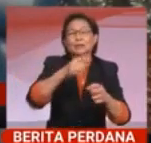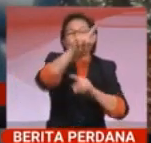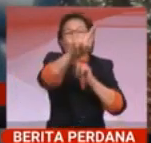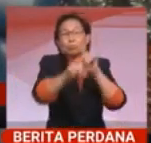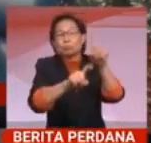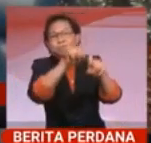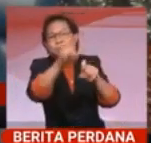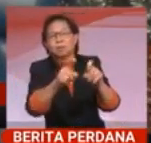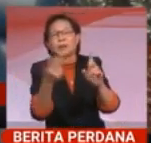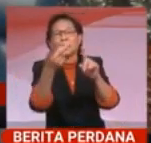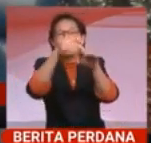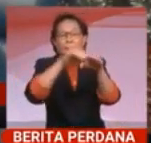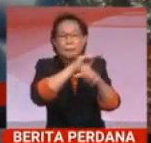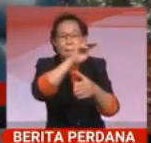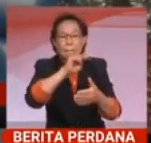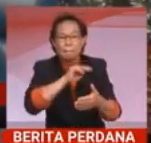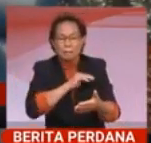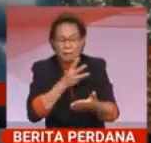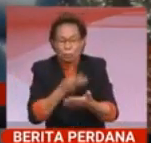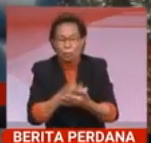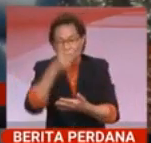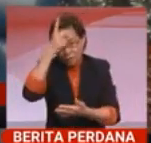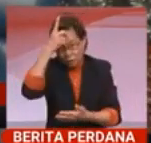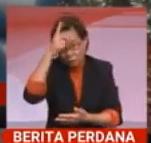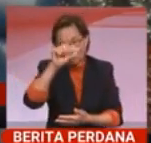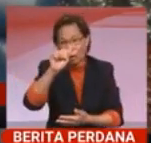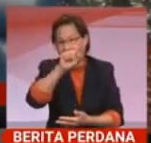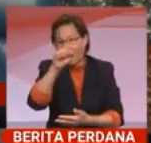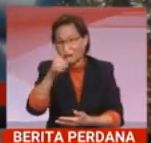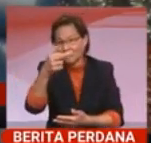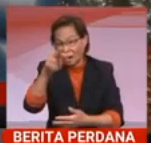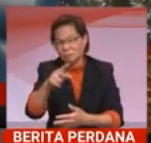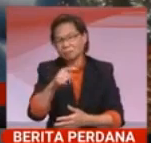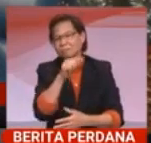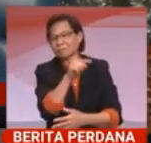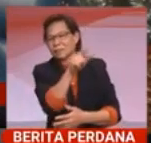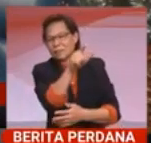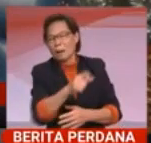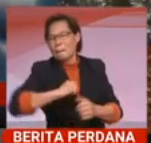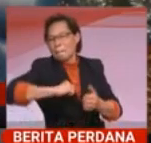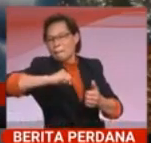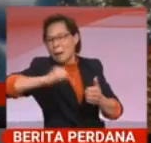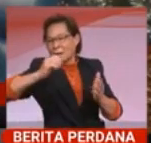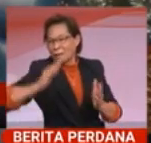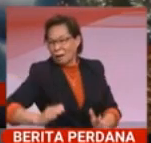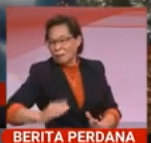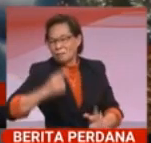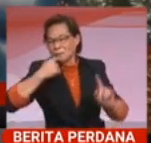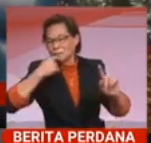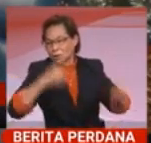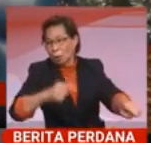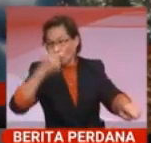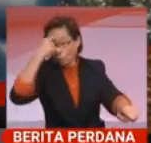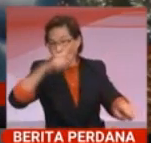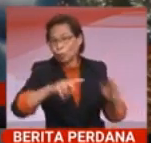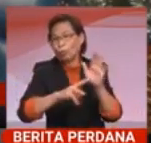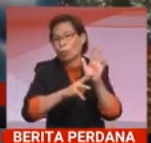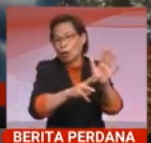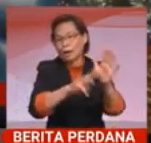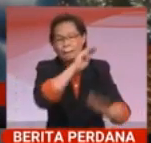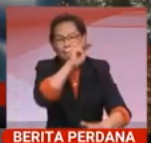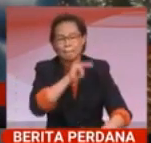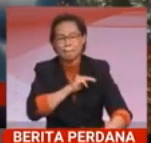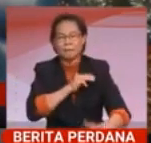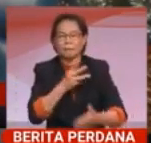kepada Menteri Kewangan. Tindakan Dato' Azhar ketika itu disifatkan pembangkang sebagai menjawab bagi pihak Menteri